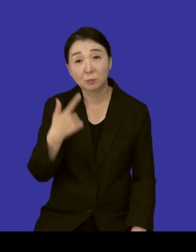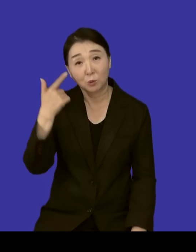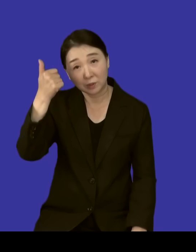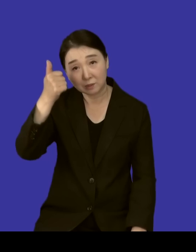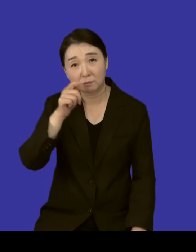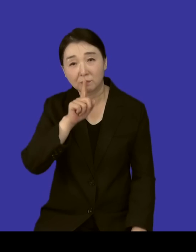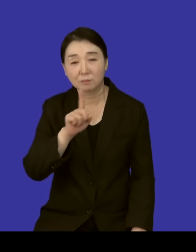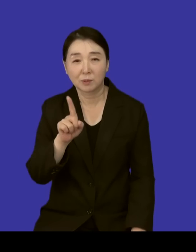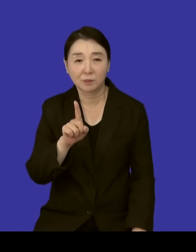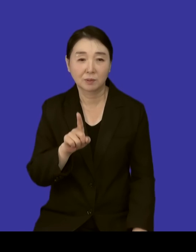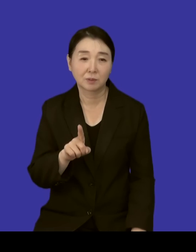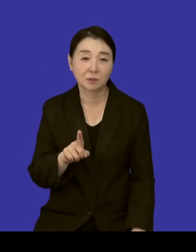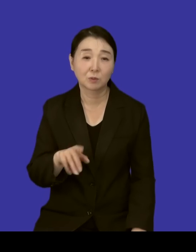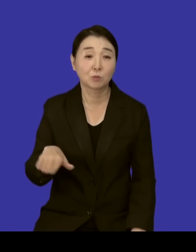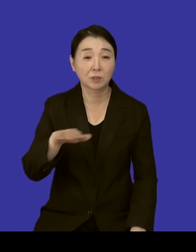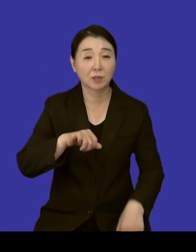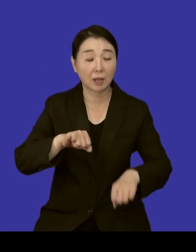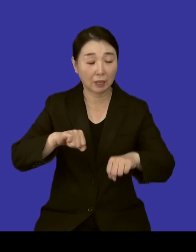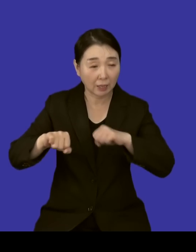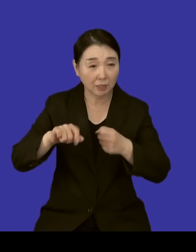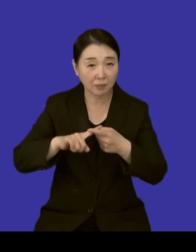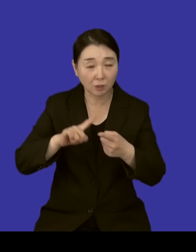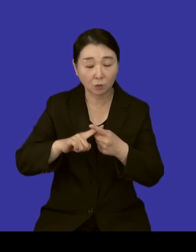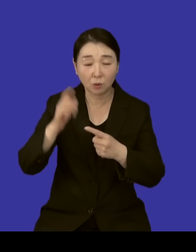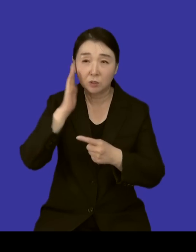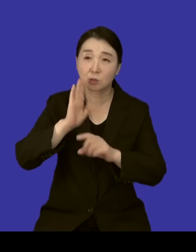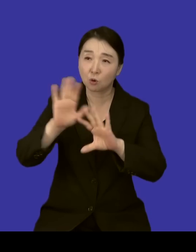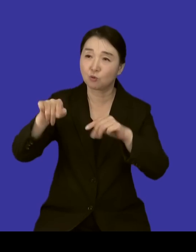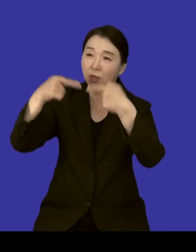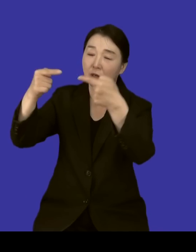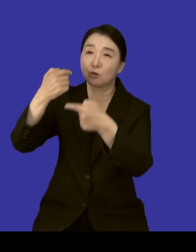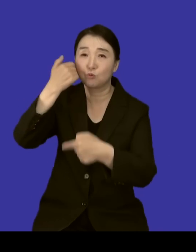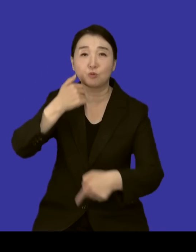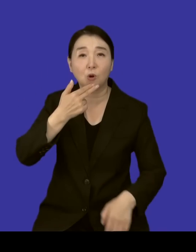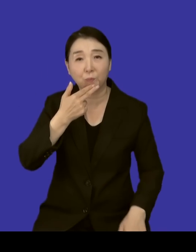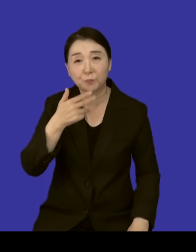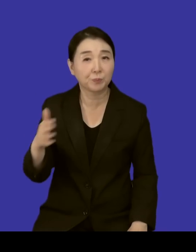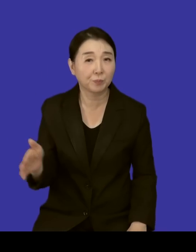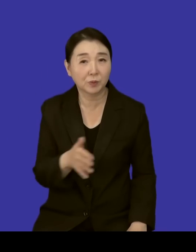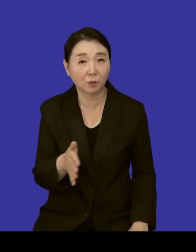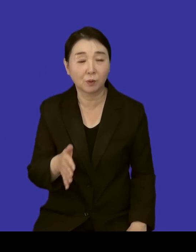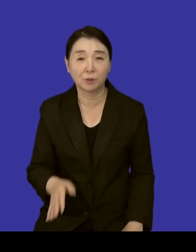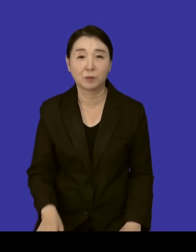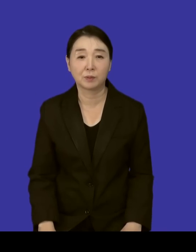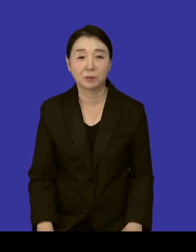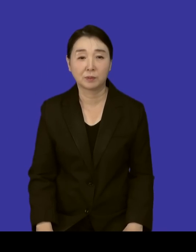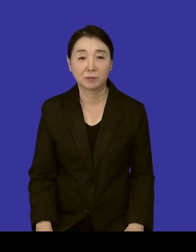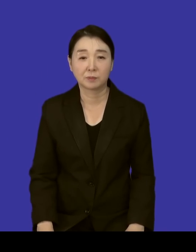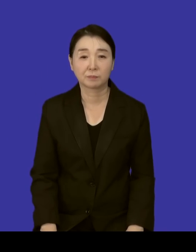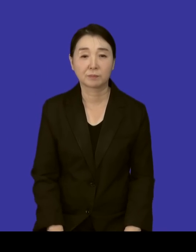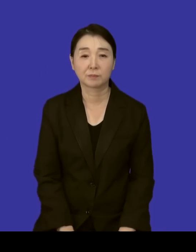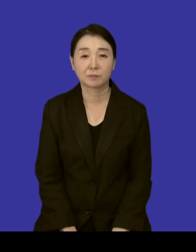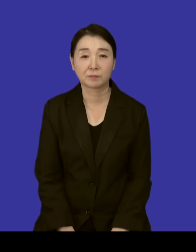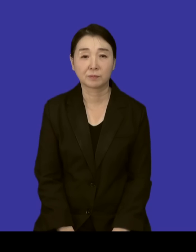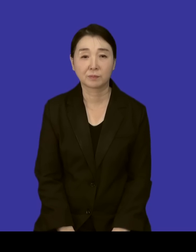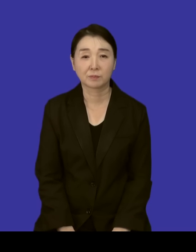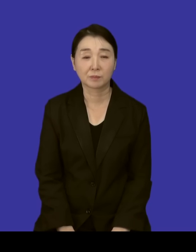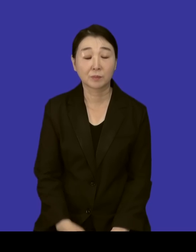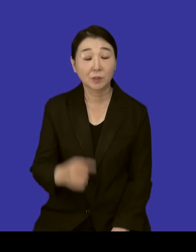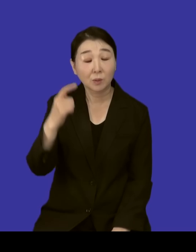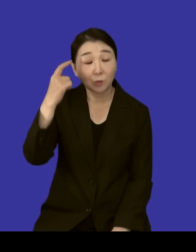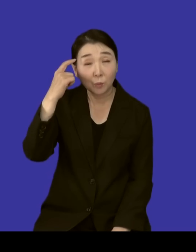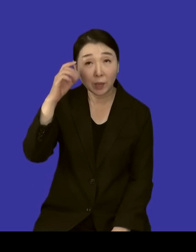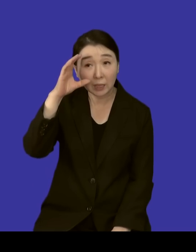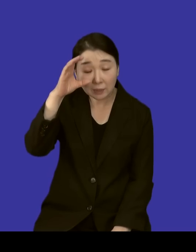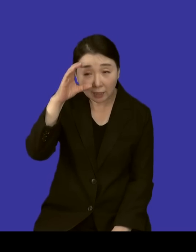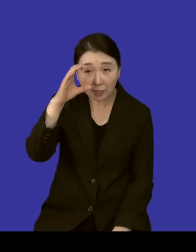목사님이 그러니까 우리가 행위로 천국에 이를 사람이 아무도 없다고. 네, 그러니까 계란이 뭐 5개 중에 1개가